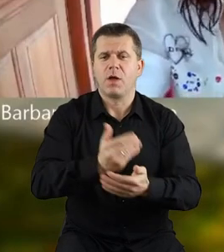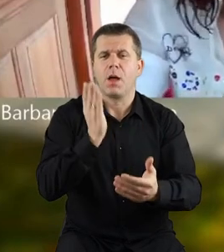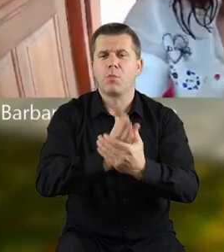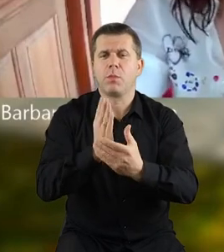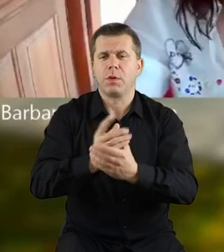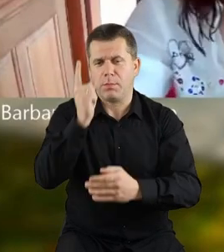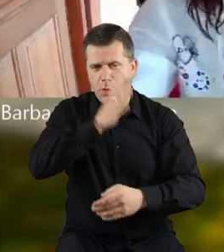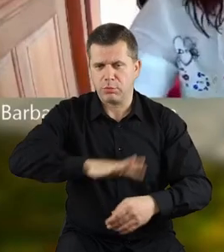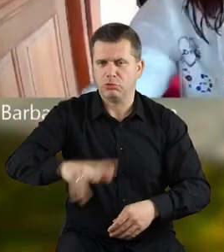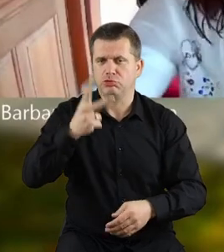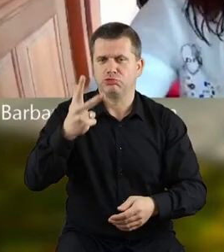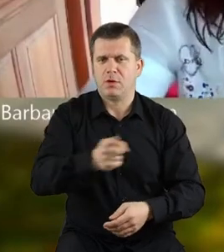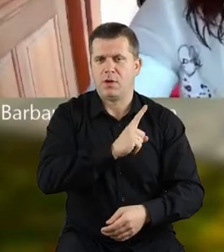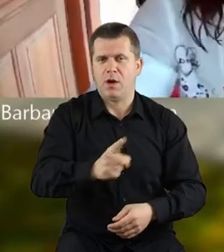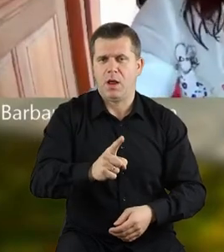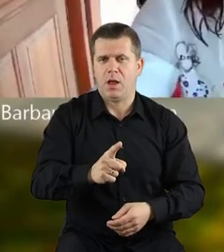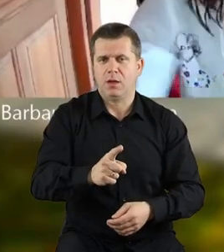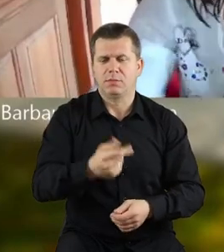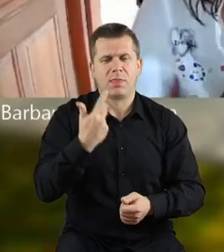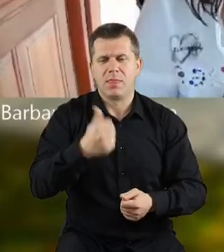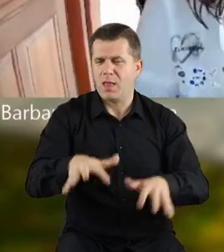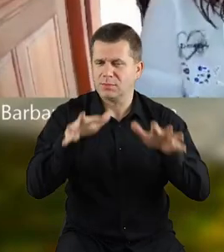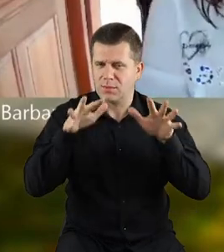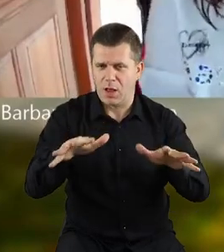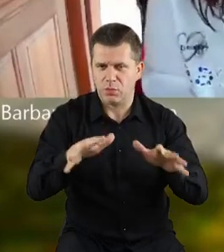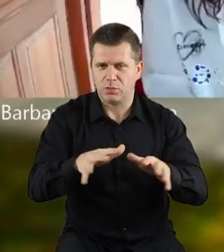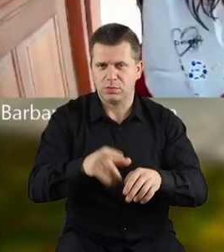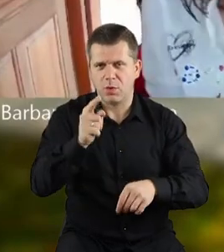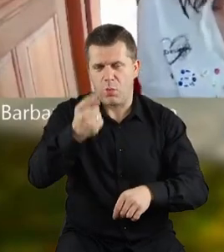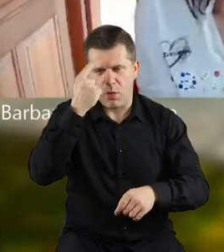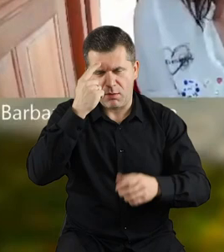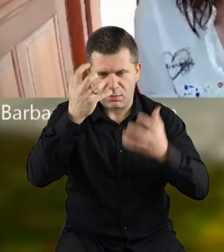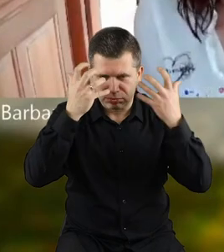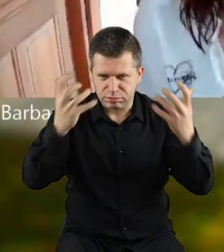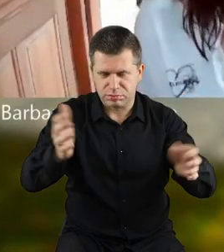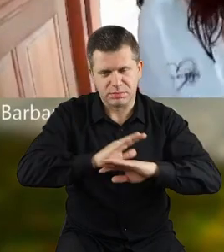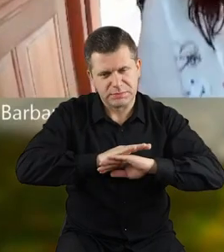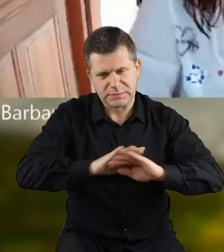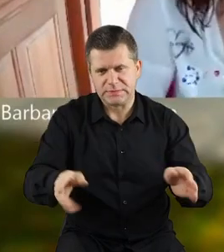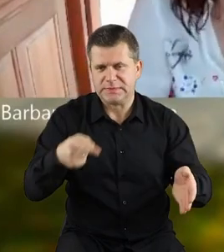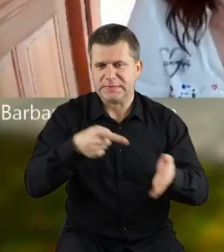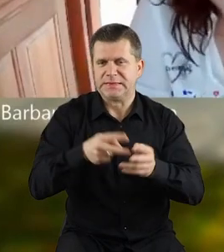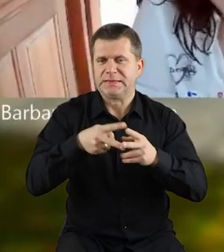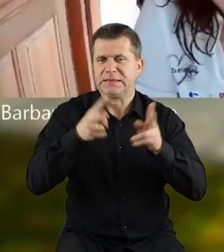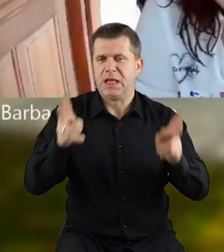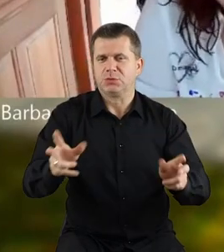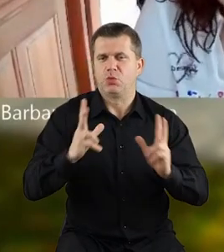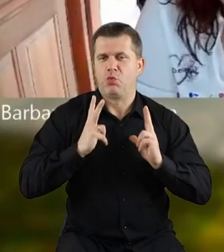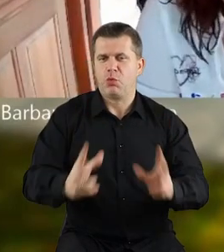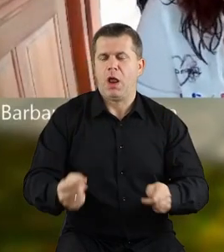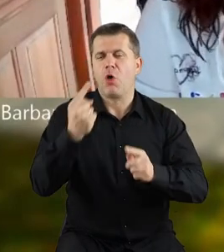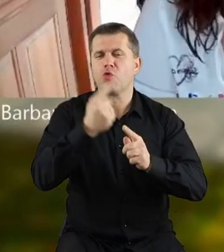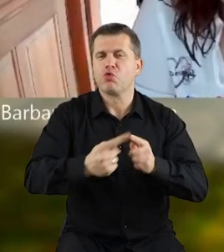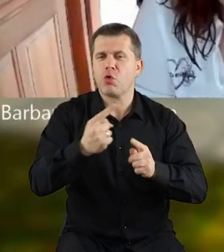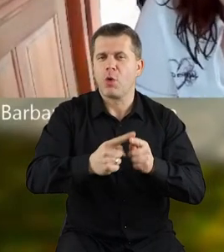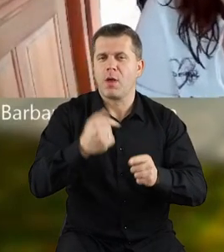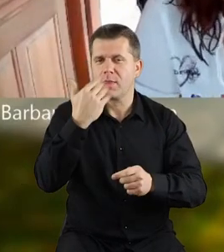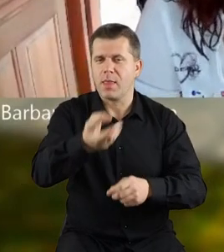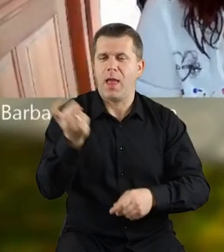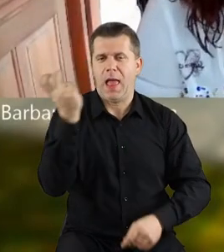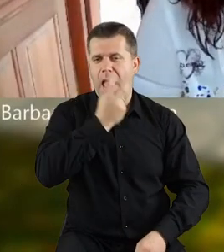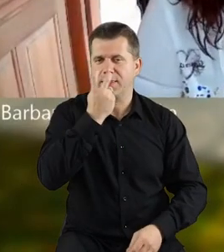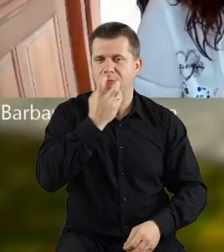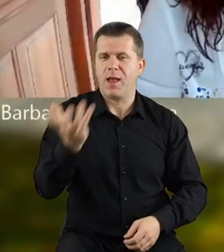Publicznej 3 razy. Nie za dużo, żeby nie zaprzątać Państwu głowy w sezonie urlopowym, ale jednak troszkę,